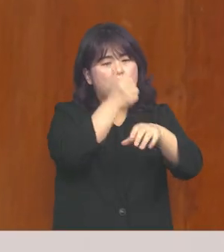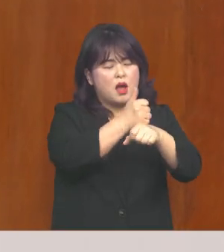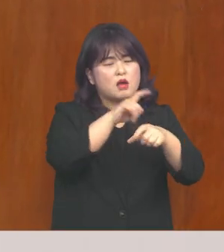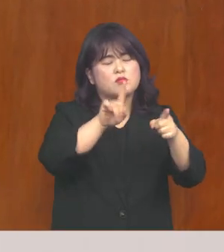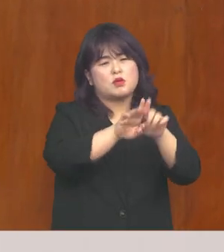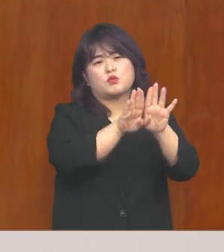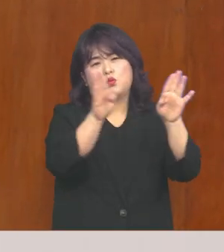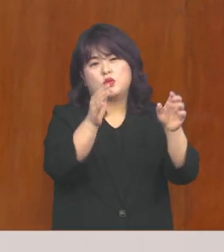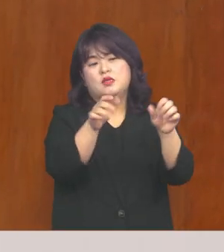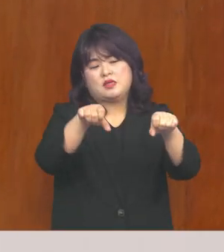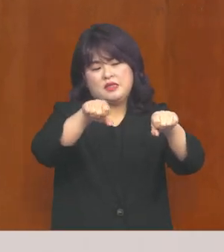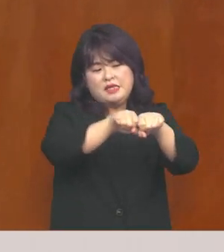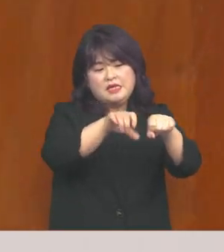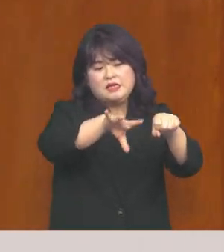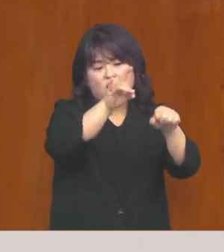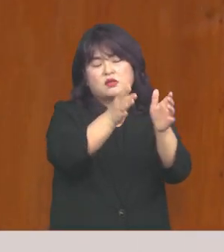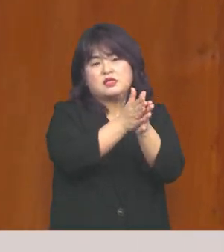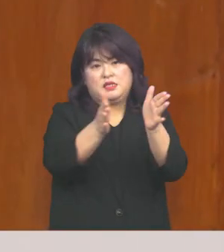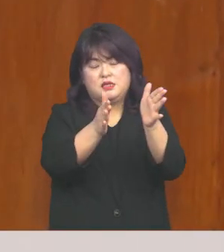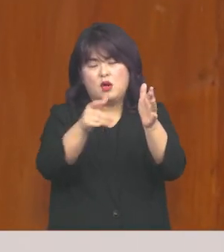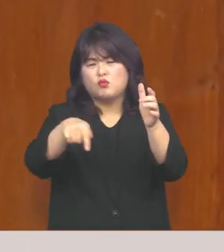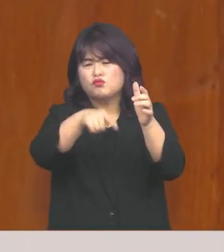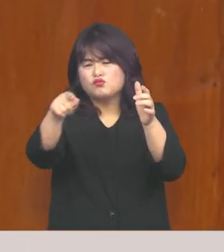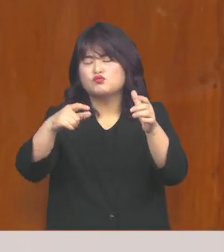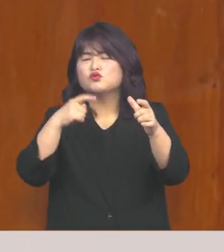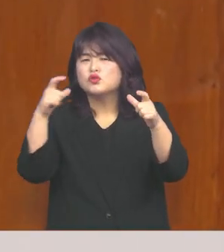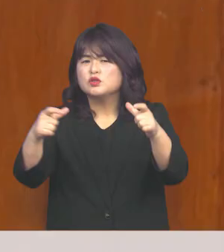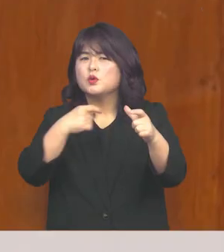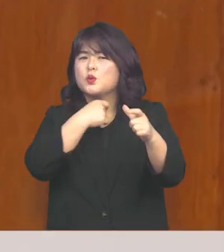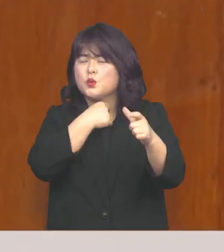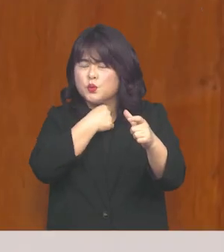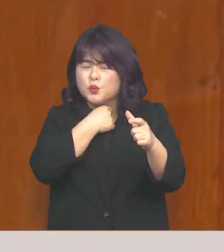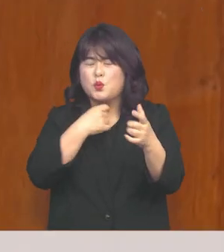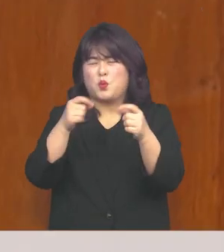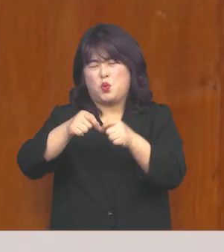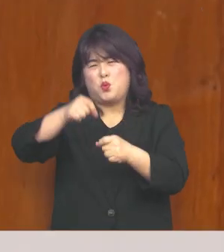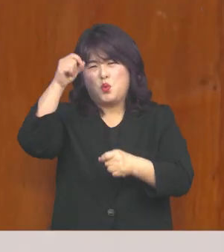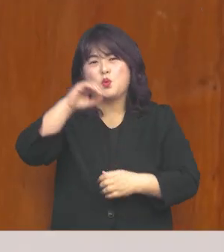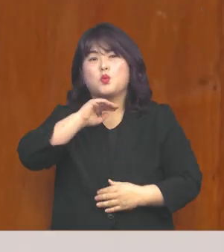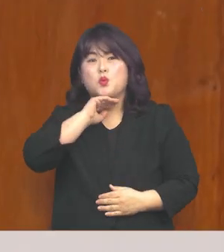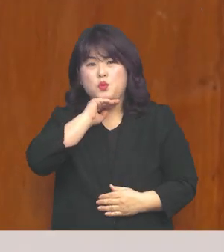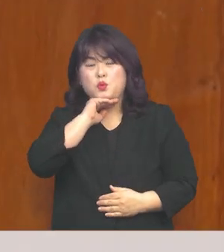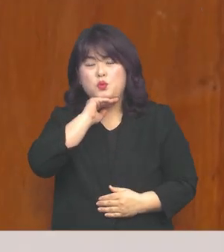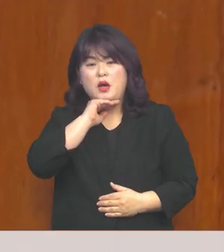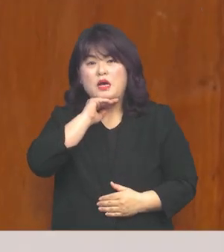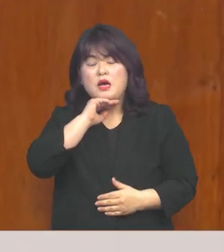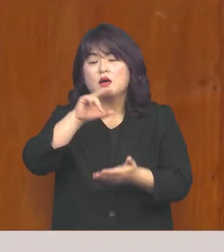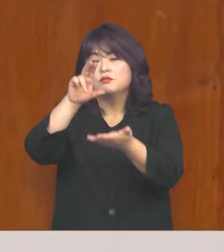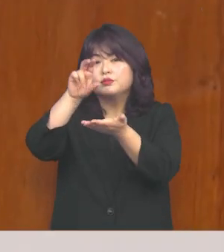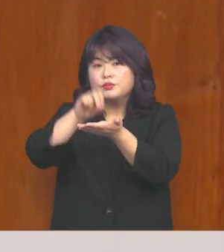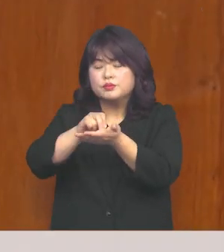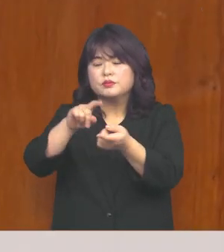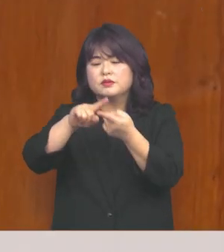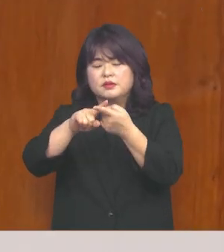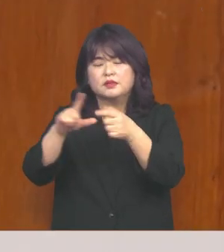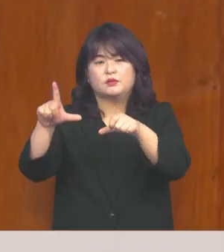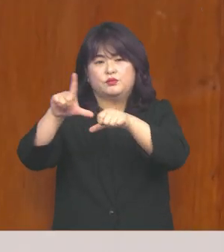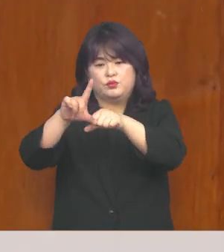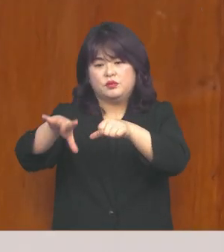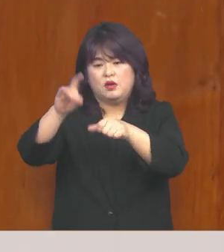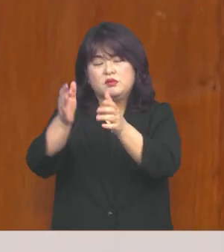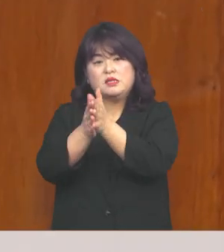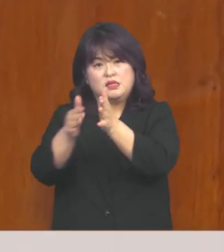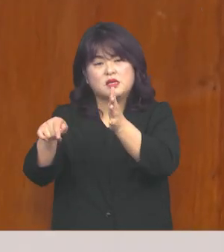됐습니다. 원산 백암의 시민들께서 오랜 기다림 끝에 이제 이렇게 가스 공급이 진행이